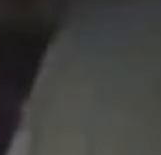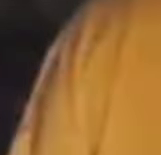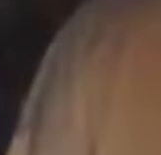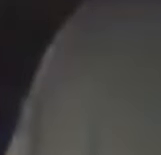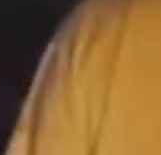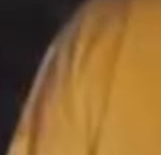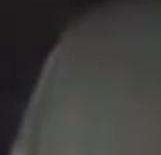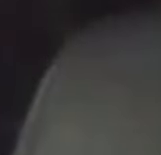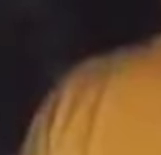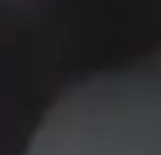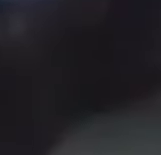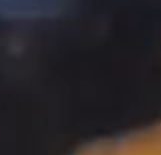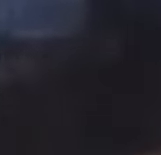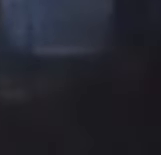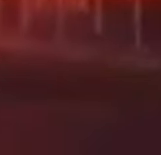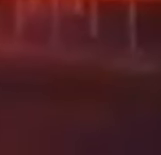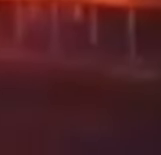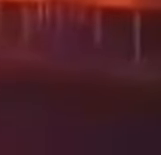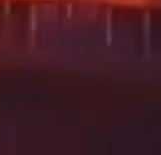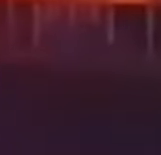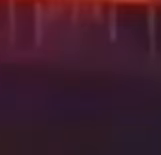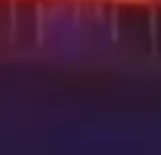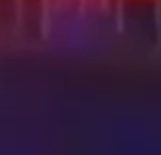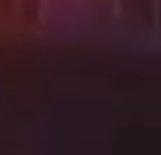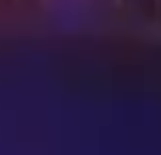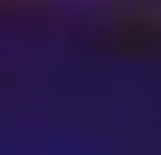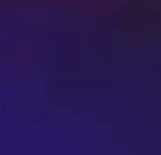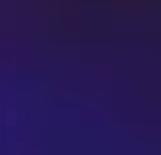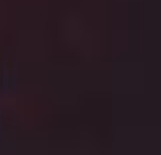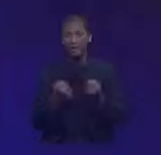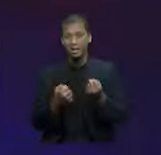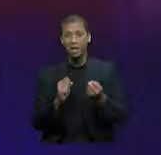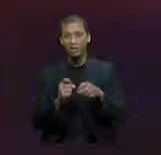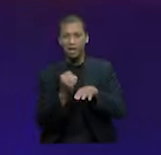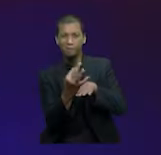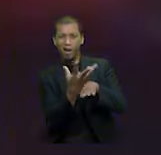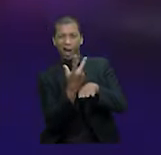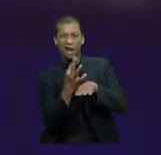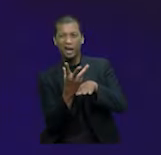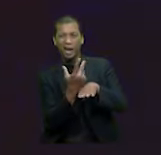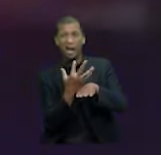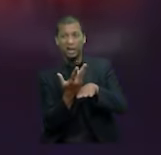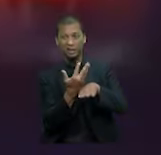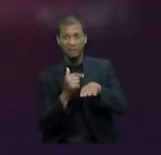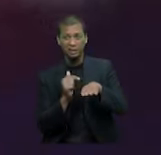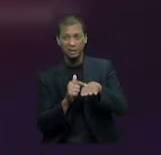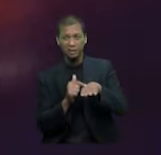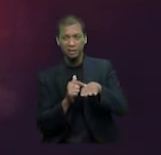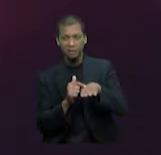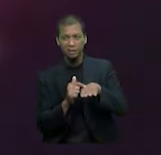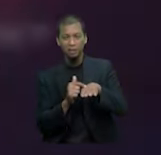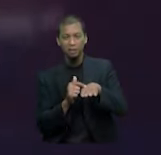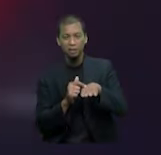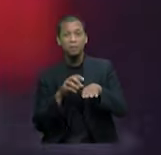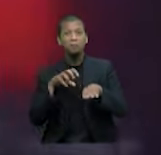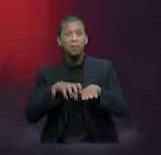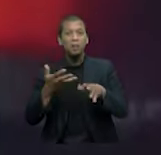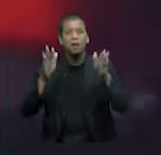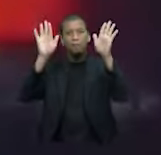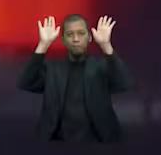bensin, Mas. Mobil ini terbakar di Jalan Raya Tenggalek, Desa Puh Rubuh, Siman Ponorogo, Rabu dini hari saat warga